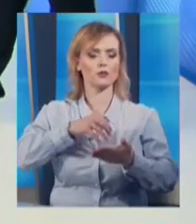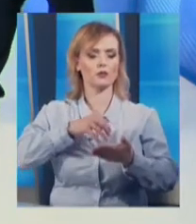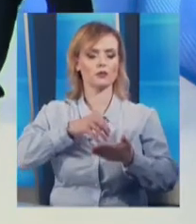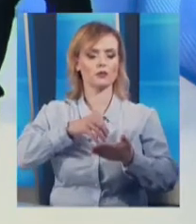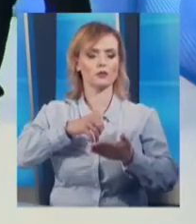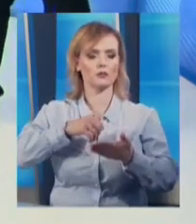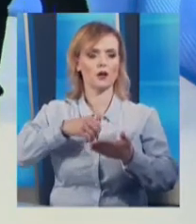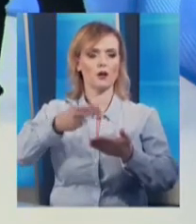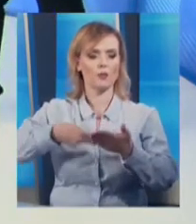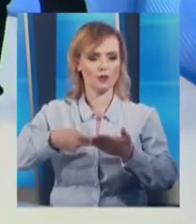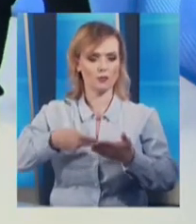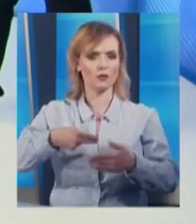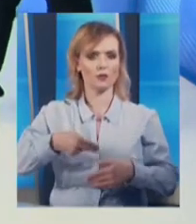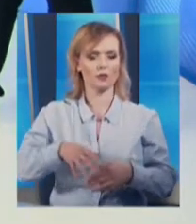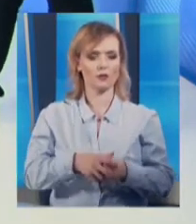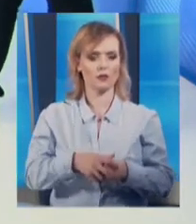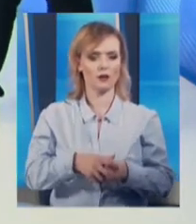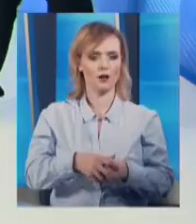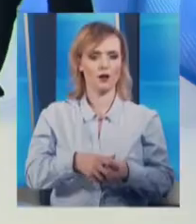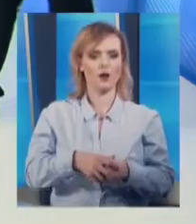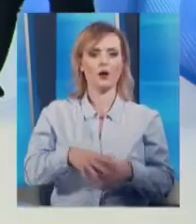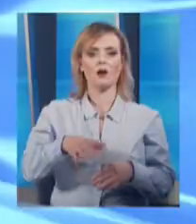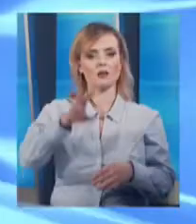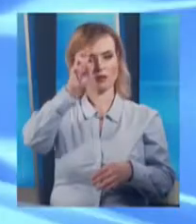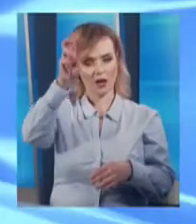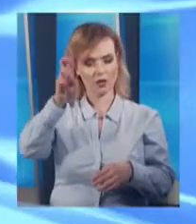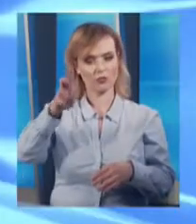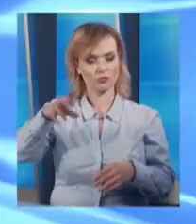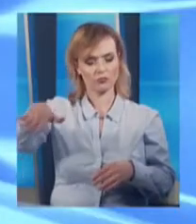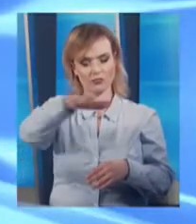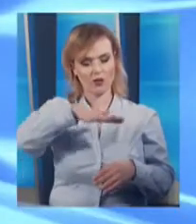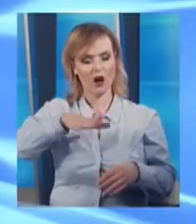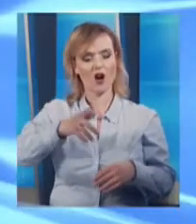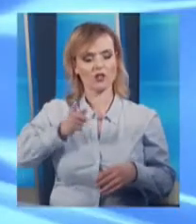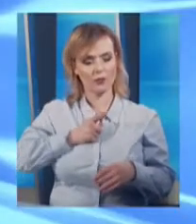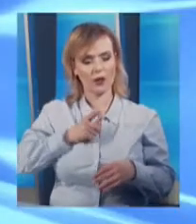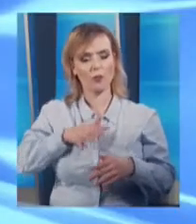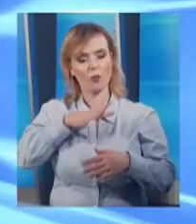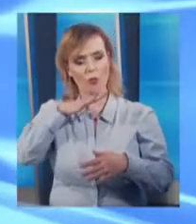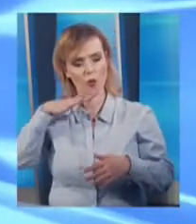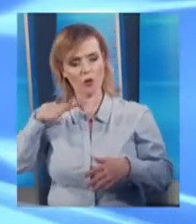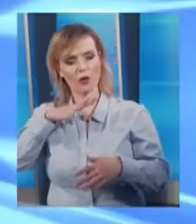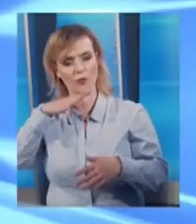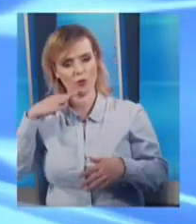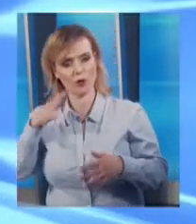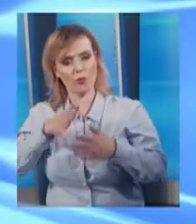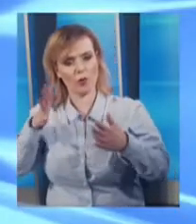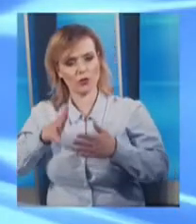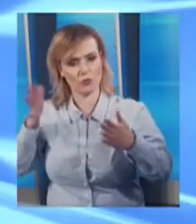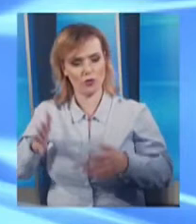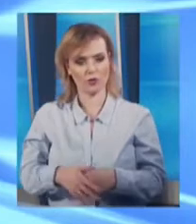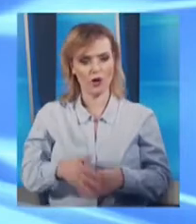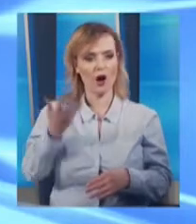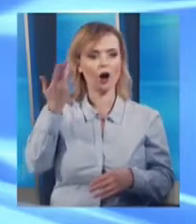capturat, declarație de la care toată lumea aștepta mult mai mult odată ce a fost adoptată, ce